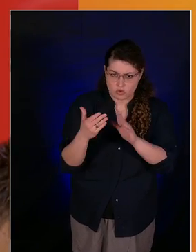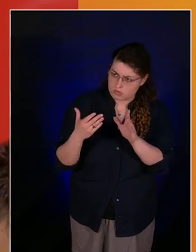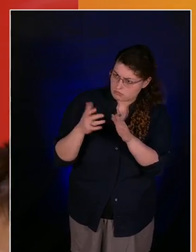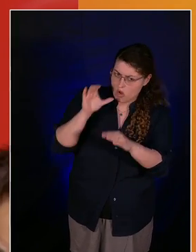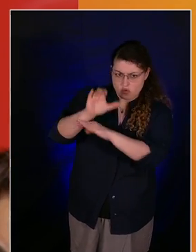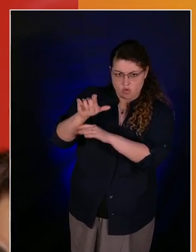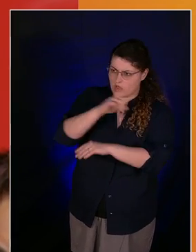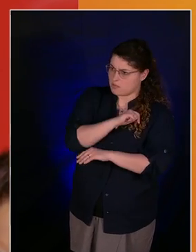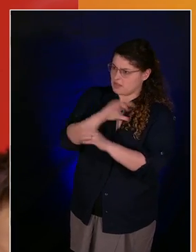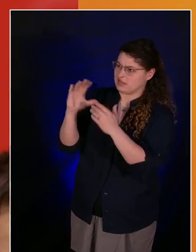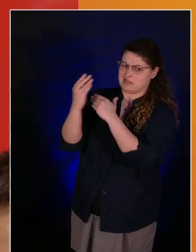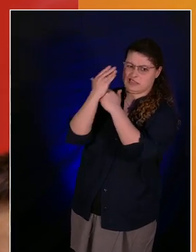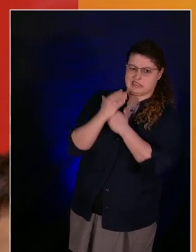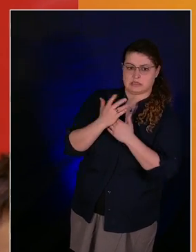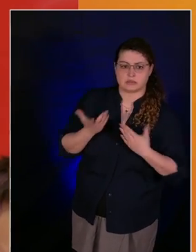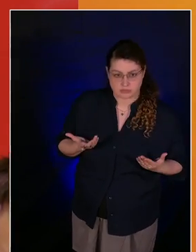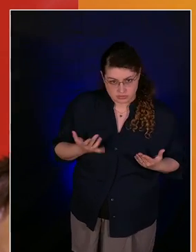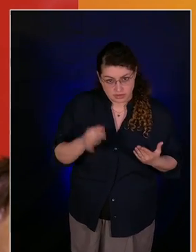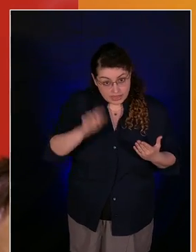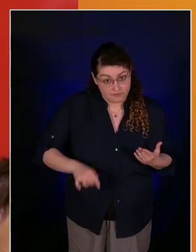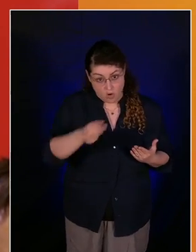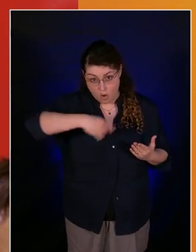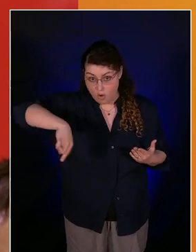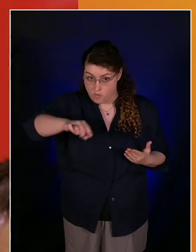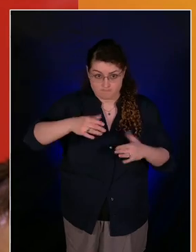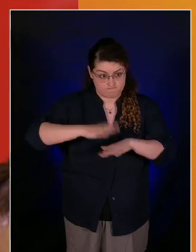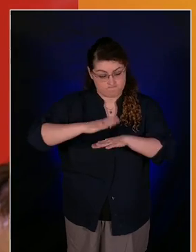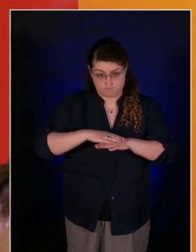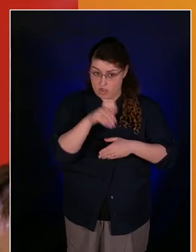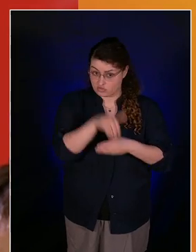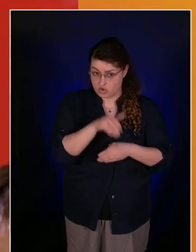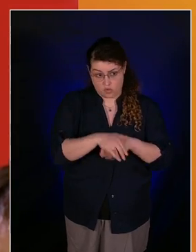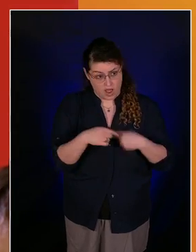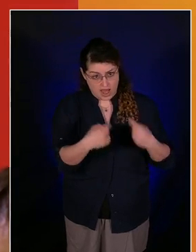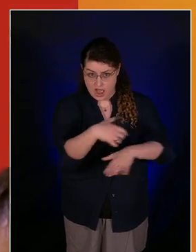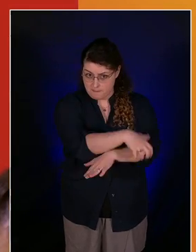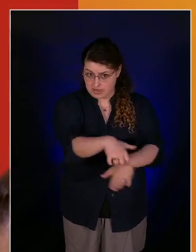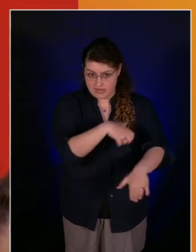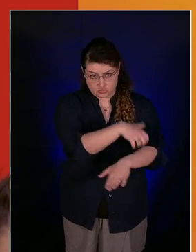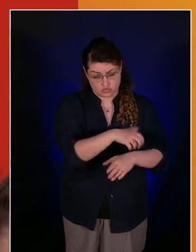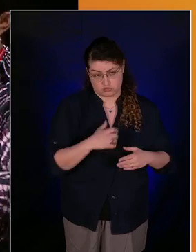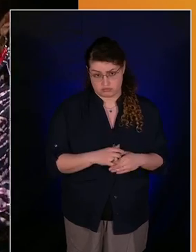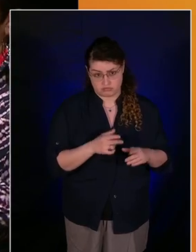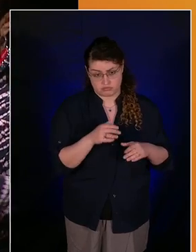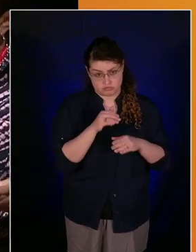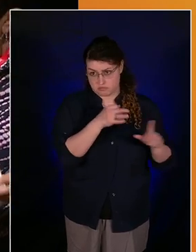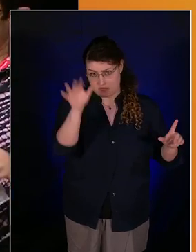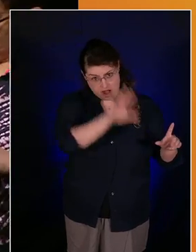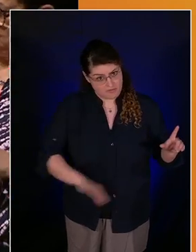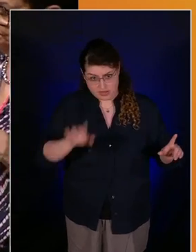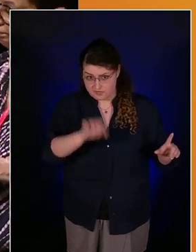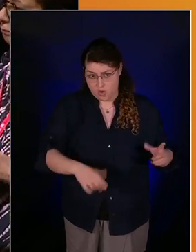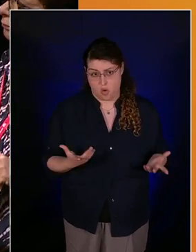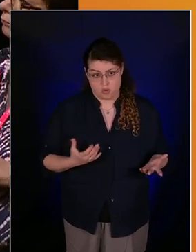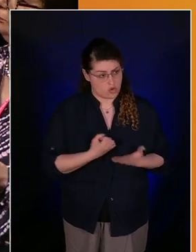policière et il faut absolument être à nouveau devant les préfecture ce soir partout en France donc soutien total à tous ces